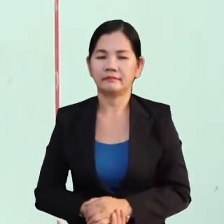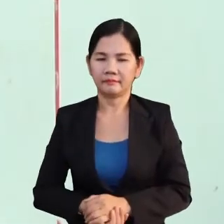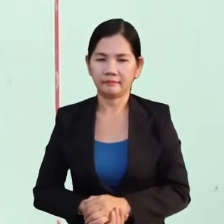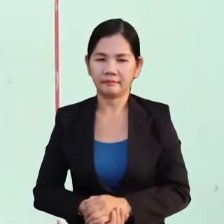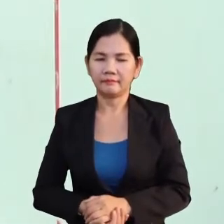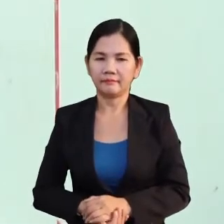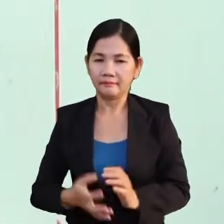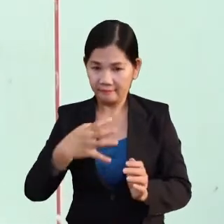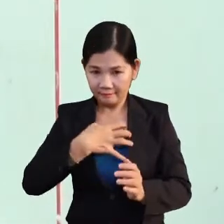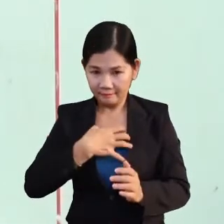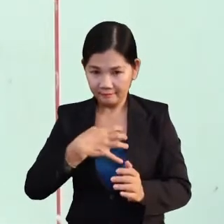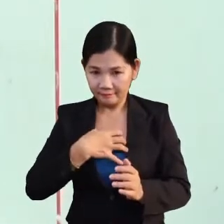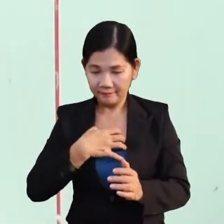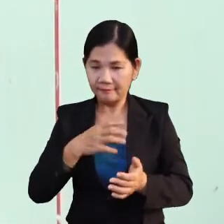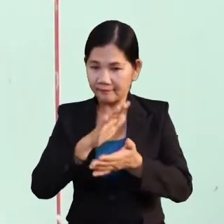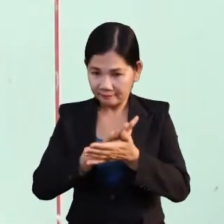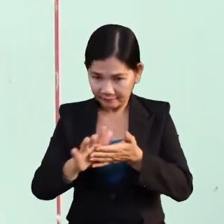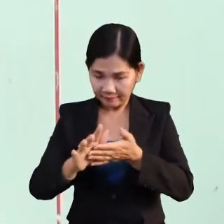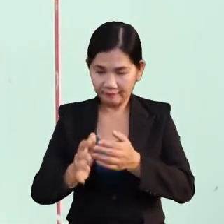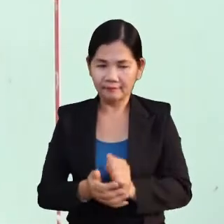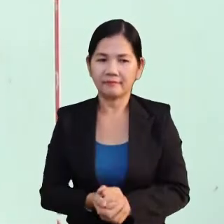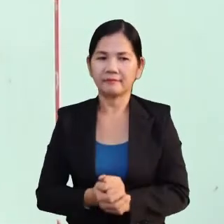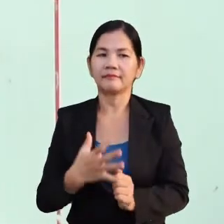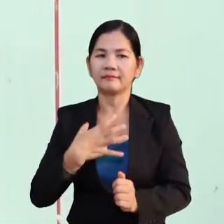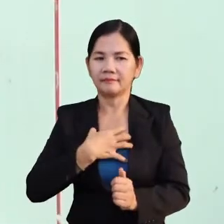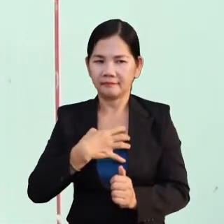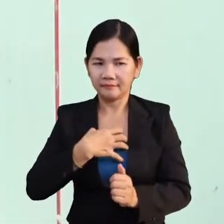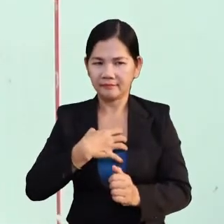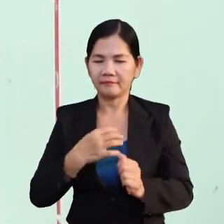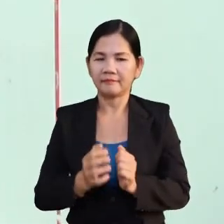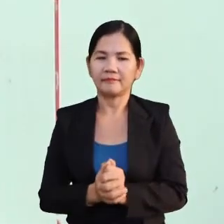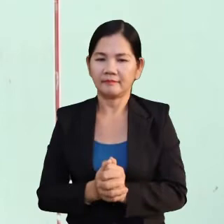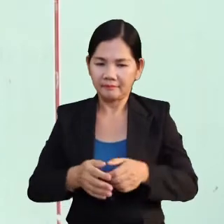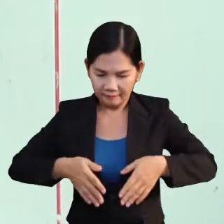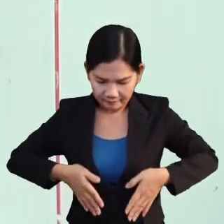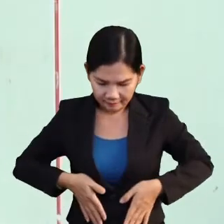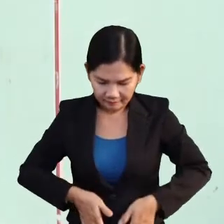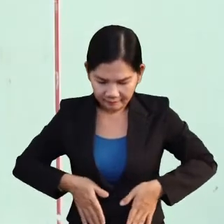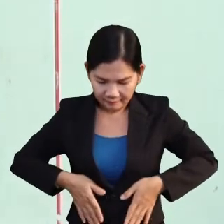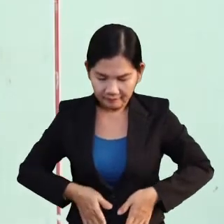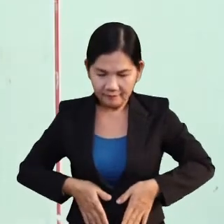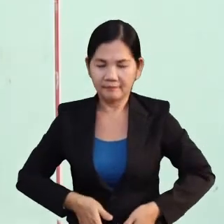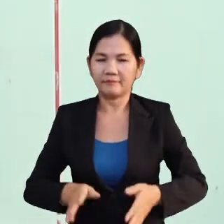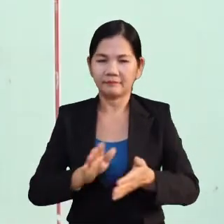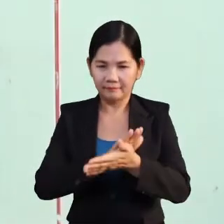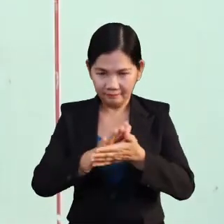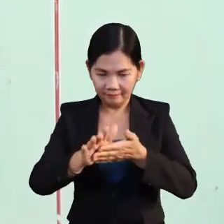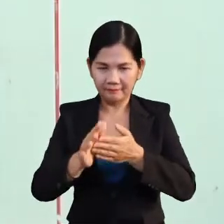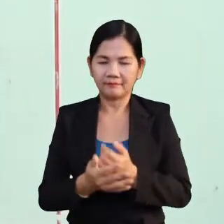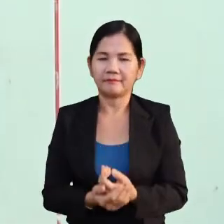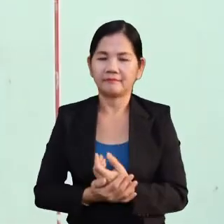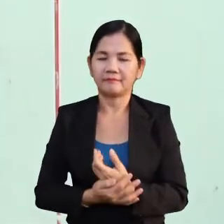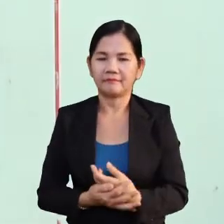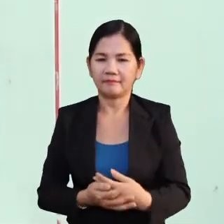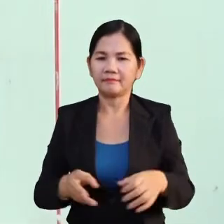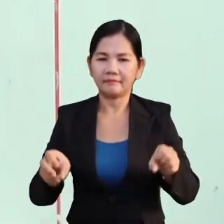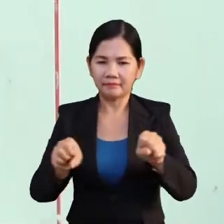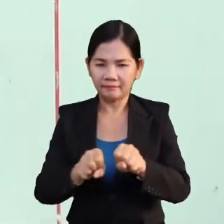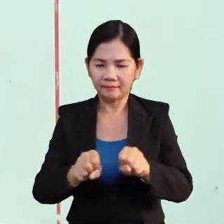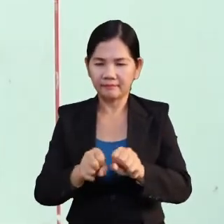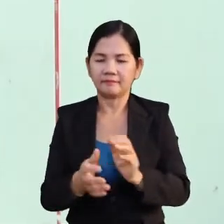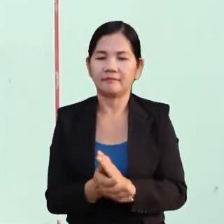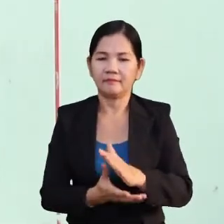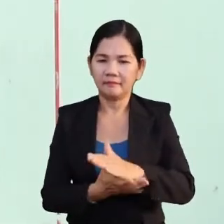ហើយកូនចង់ស្អាតដូចគាត់ទេកូនចាចង់អញ្ចឹងកូនទនួយឲ្យស្អាតបានដូចគាត់មកពាក់ពីជើងអីឲ្យបានស្អាតអញ្ចឹ